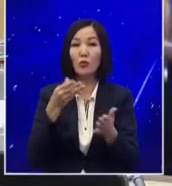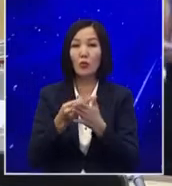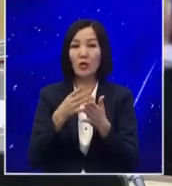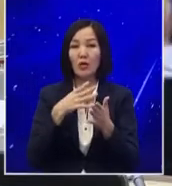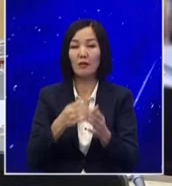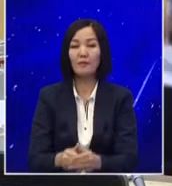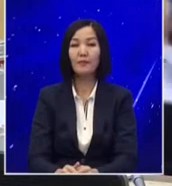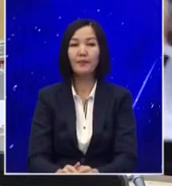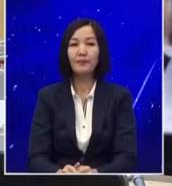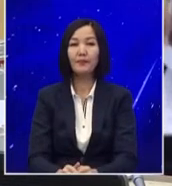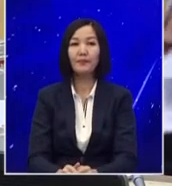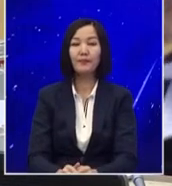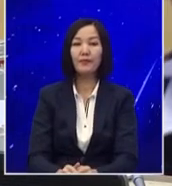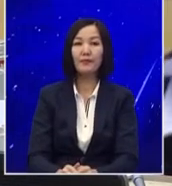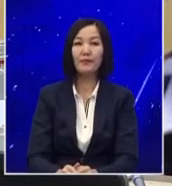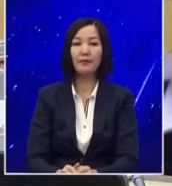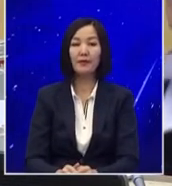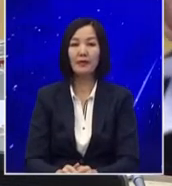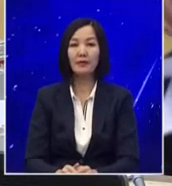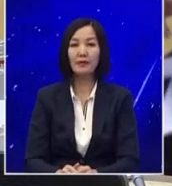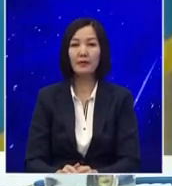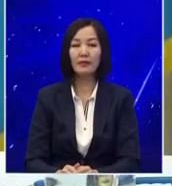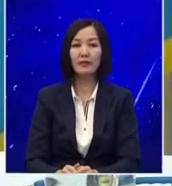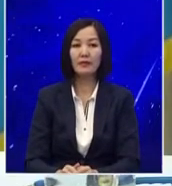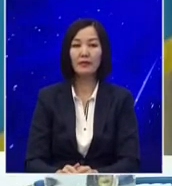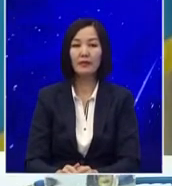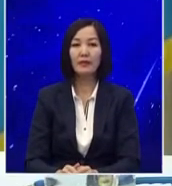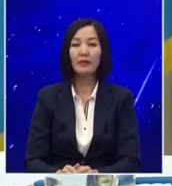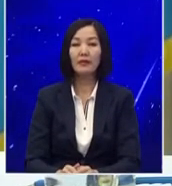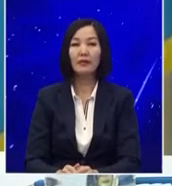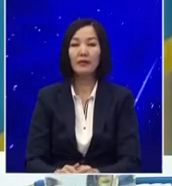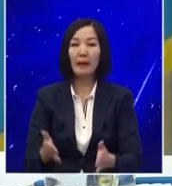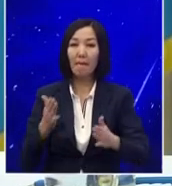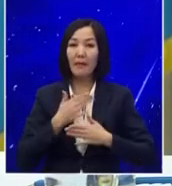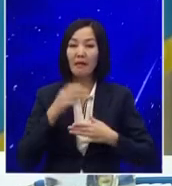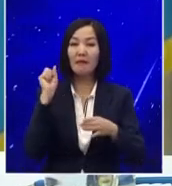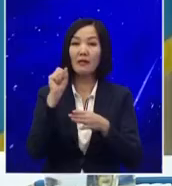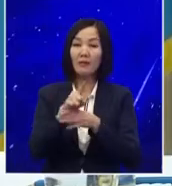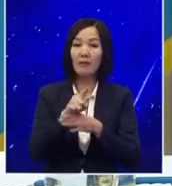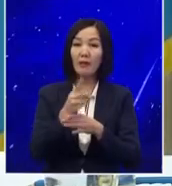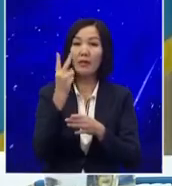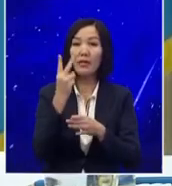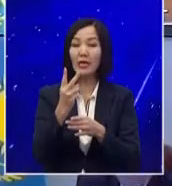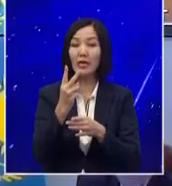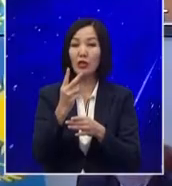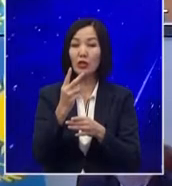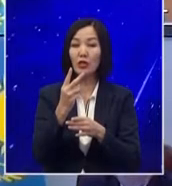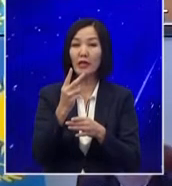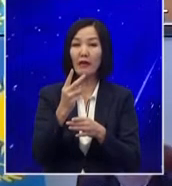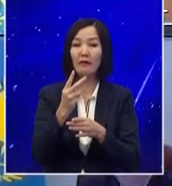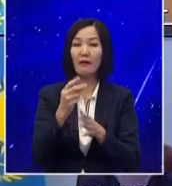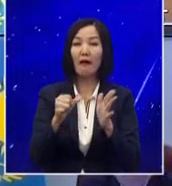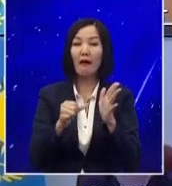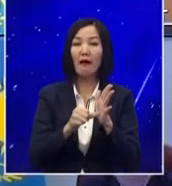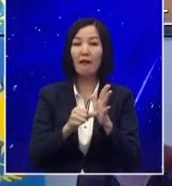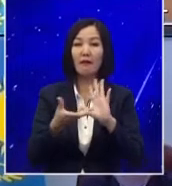моему поручению на выплаты во втором полугодии выделено более 150. Менің тапсырмаммен екінші жарты жылдықта төлемақыға